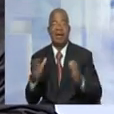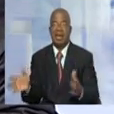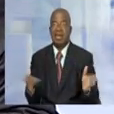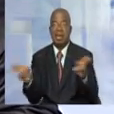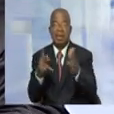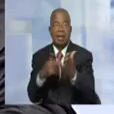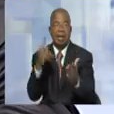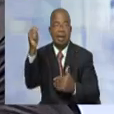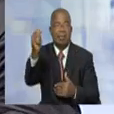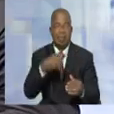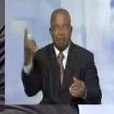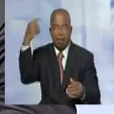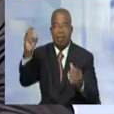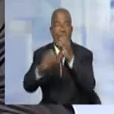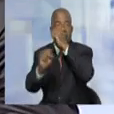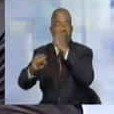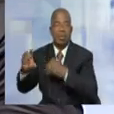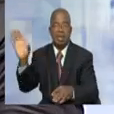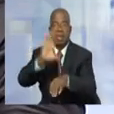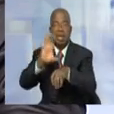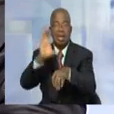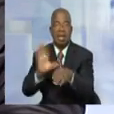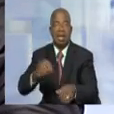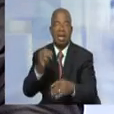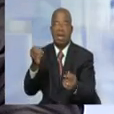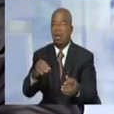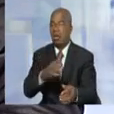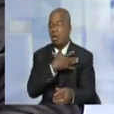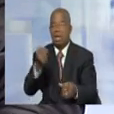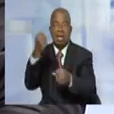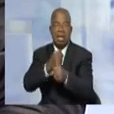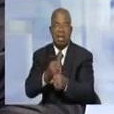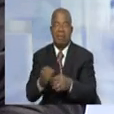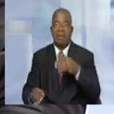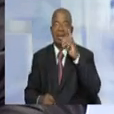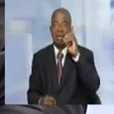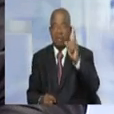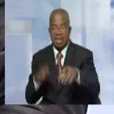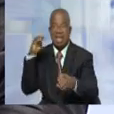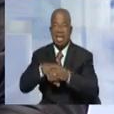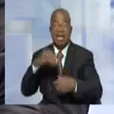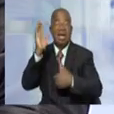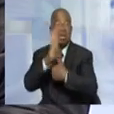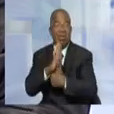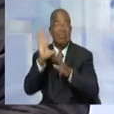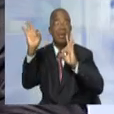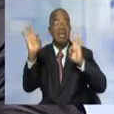à la revitalisation de la cacao-culture dans la région de la Nawa. Objectif de cet atelier, la revalorisation